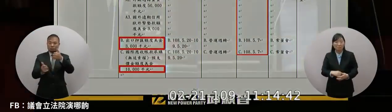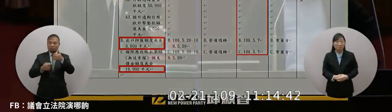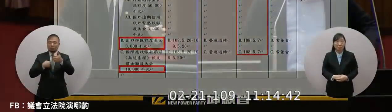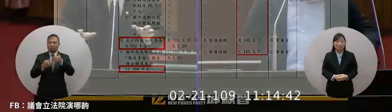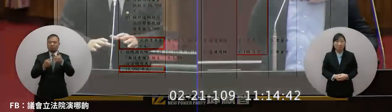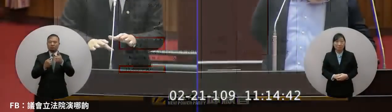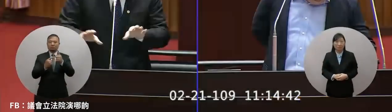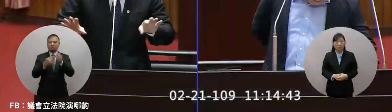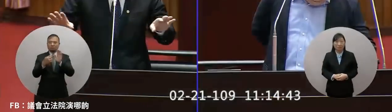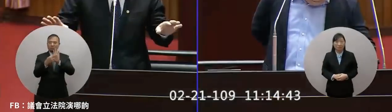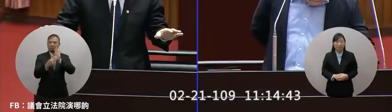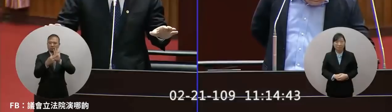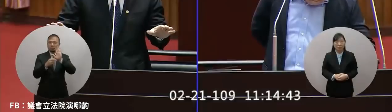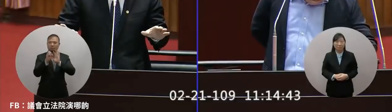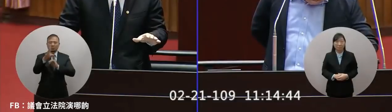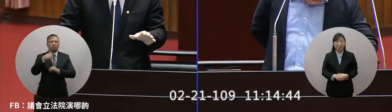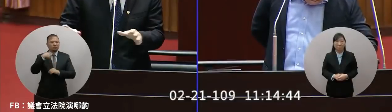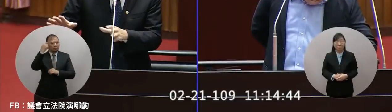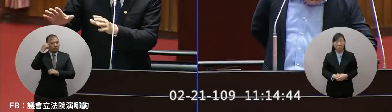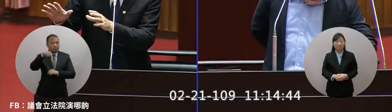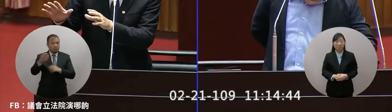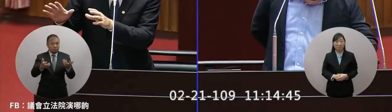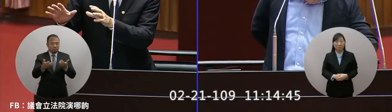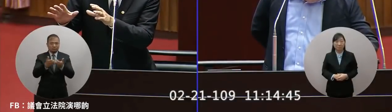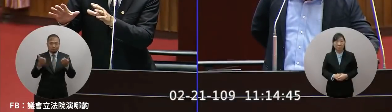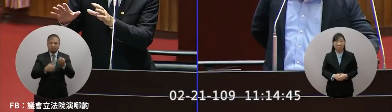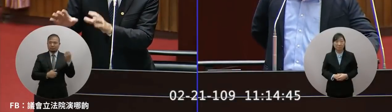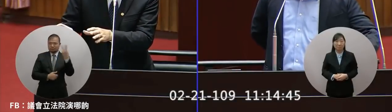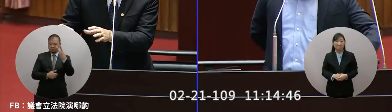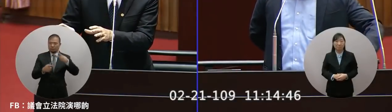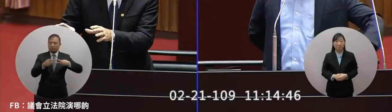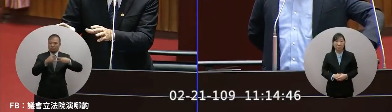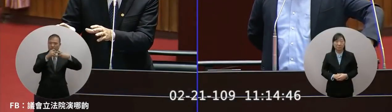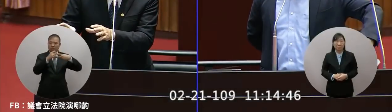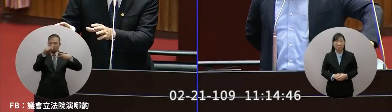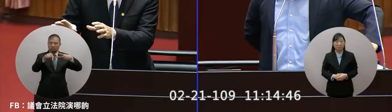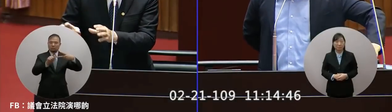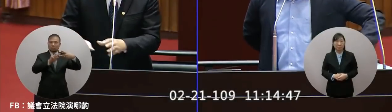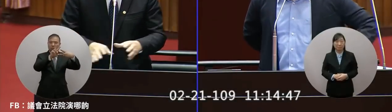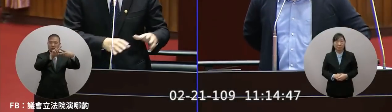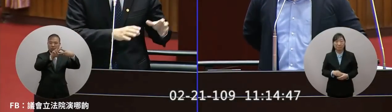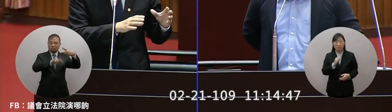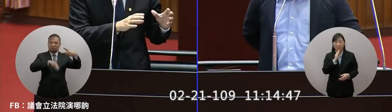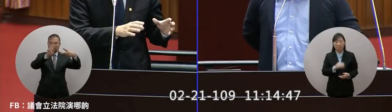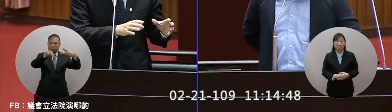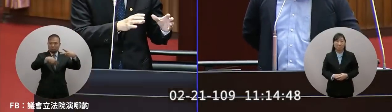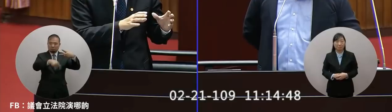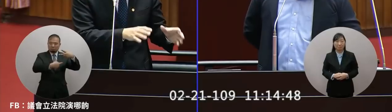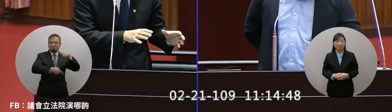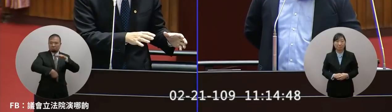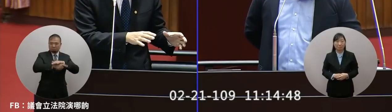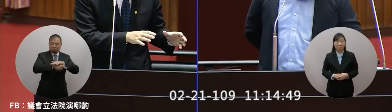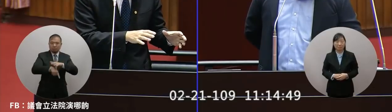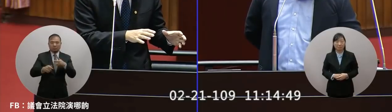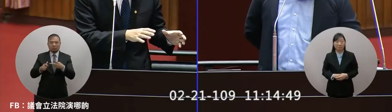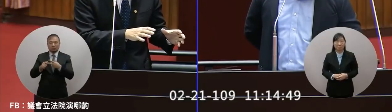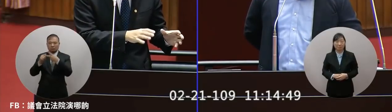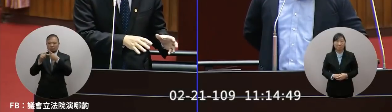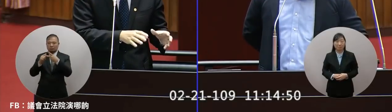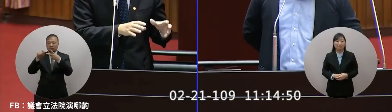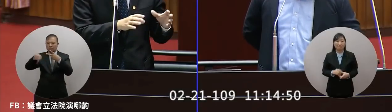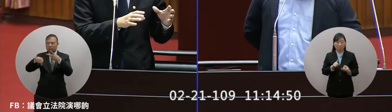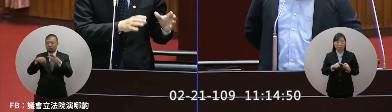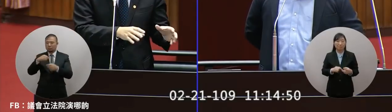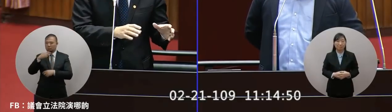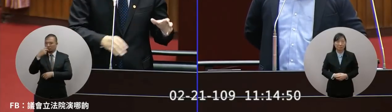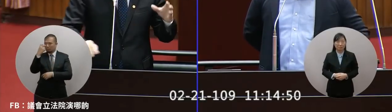说，事情要分两部分，一部分是属于涉及刑案的部分， 是 一部分涉及我们检查的部分。